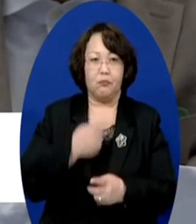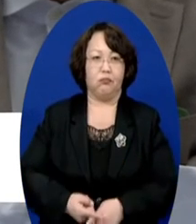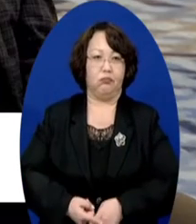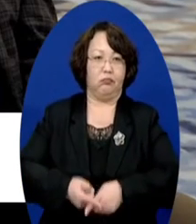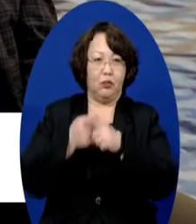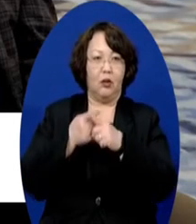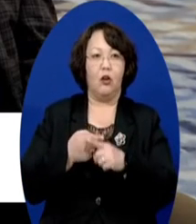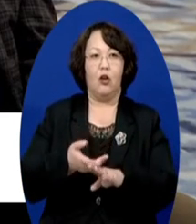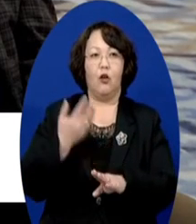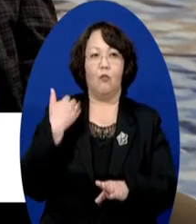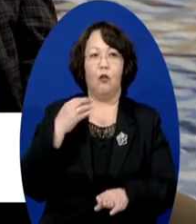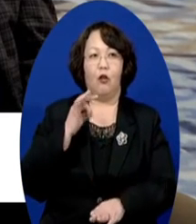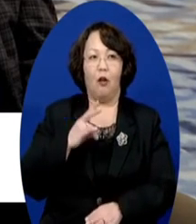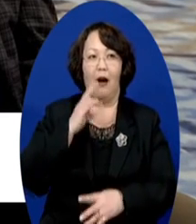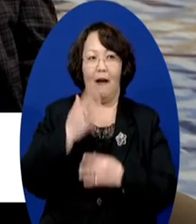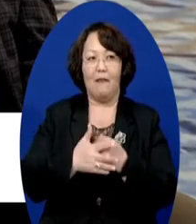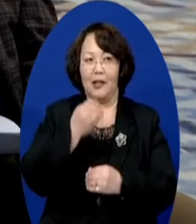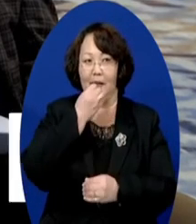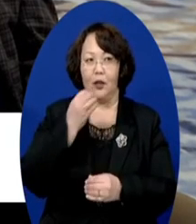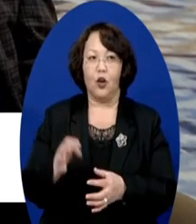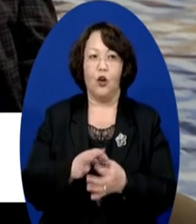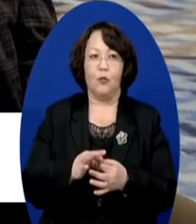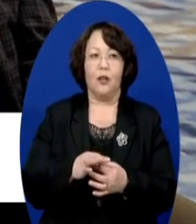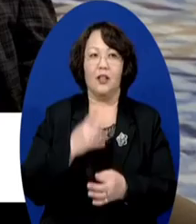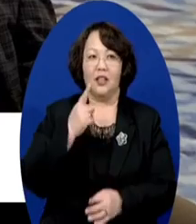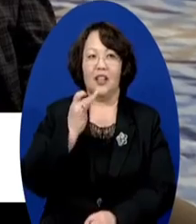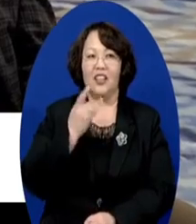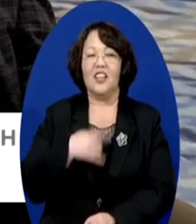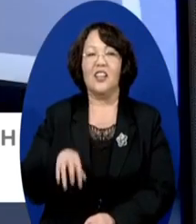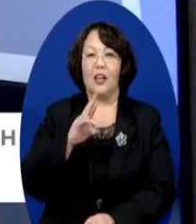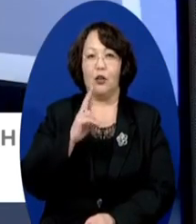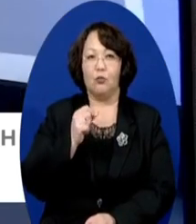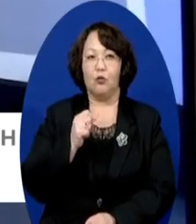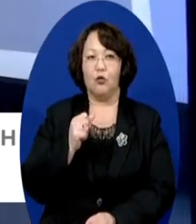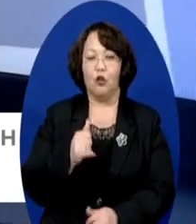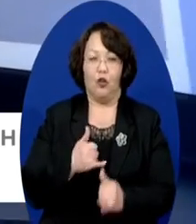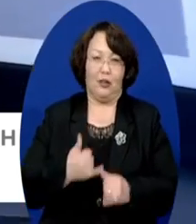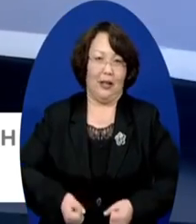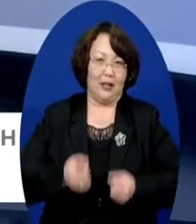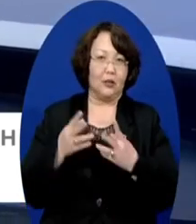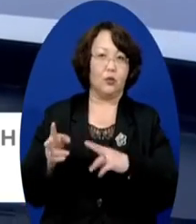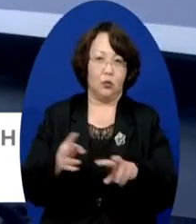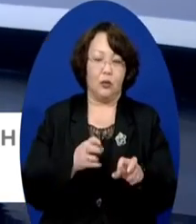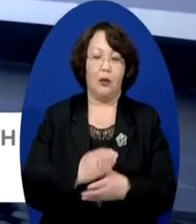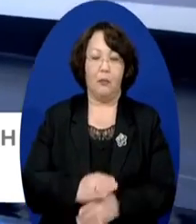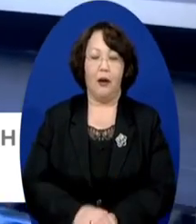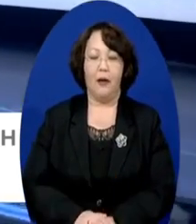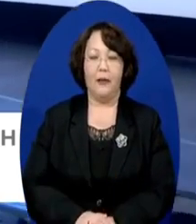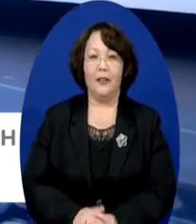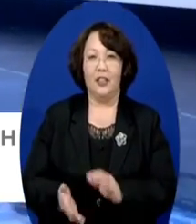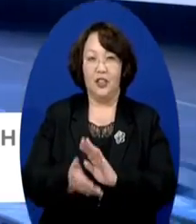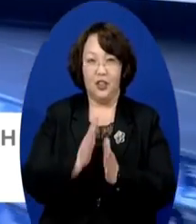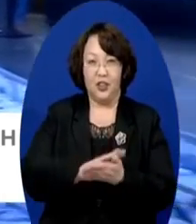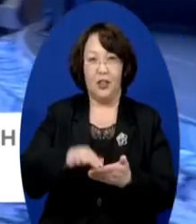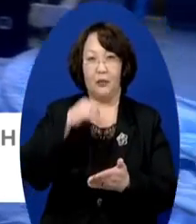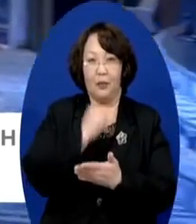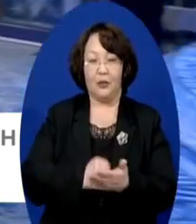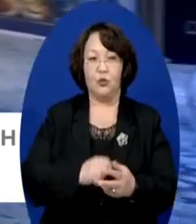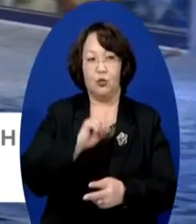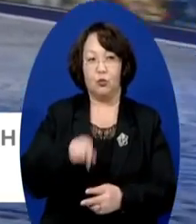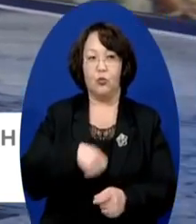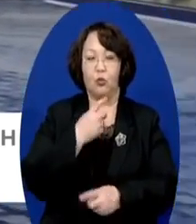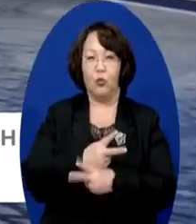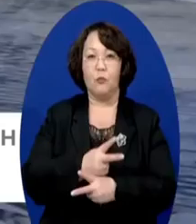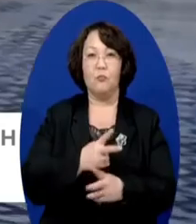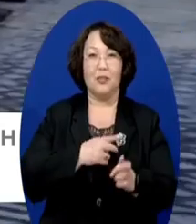биш. Өнгөрсөн онд гэхэд авилгын гэмт хэргийн улмаас 1.80 төгрөгийн хохирол учрсан судалгаа байна. Тиймээс шинчлэн батлах зөвшөөрлийн тухай